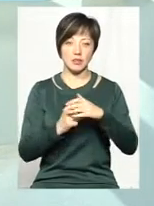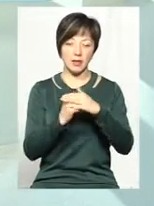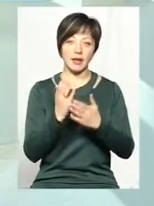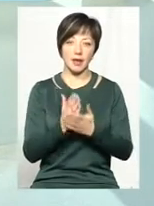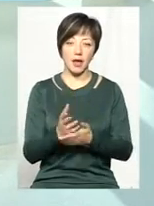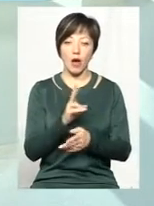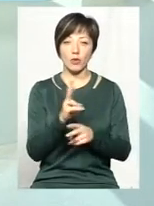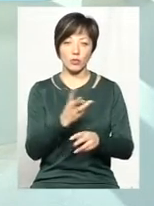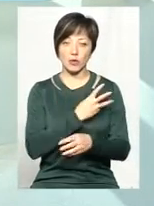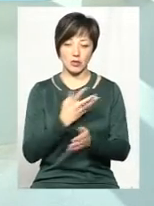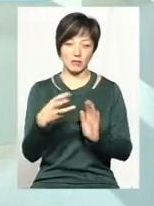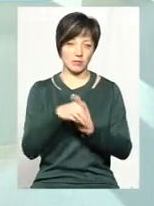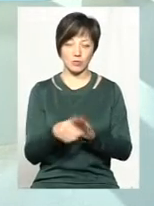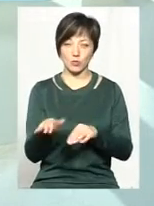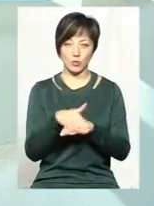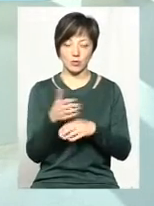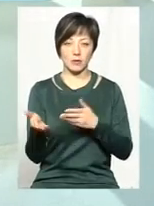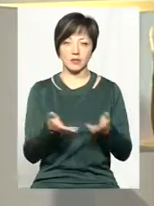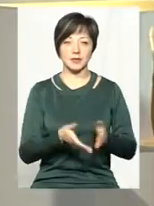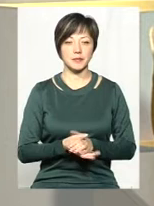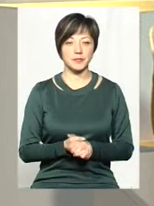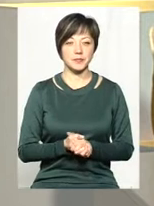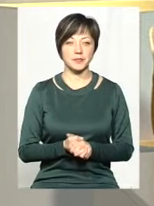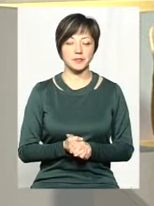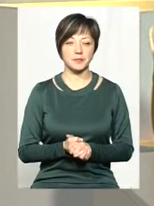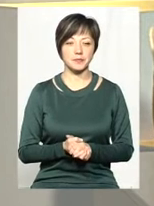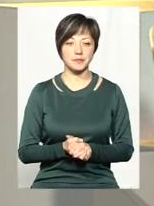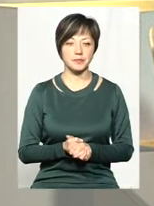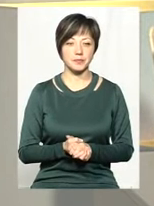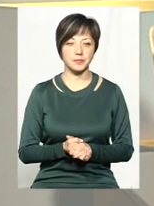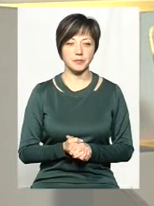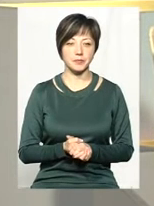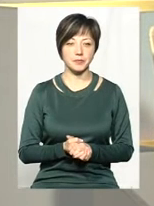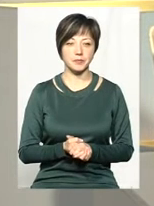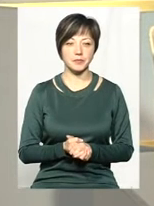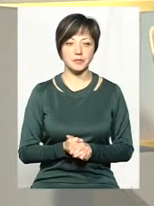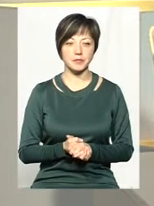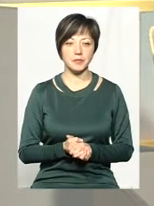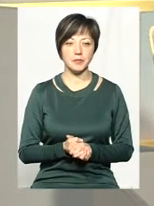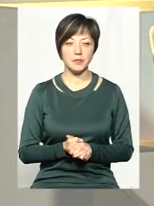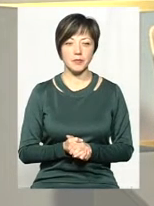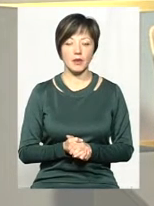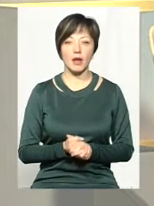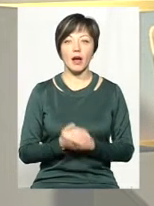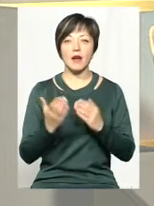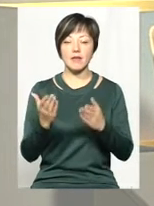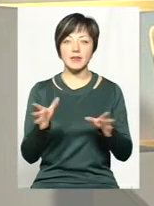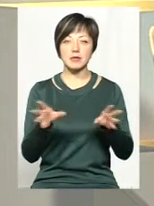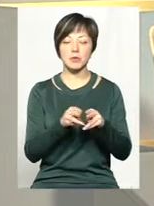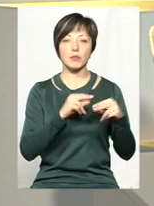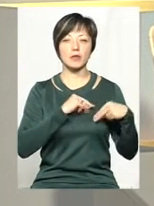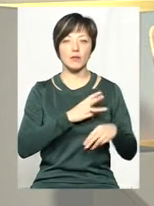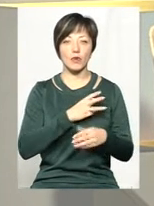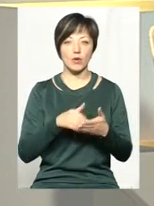а працюємо з усіма, скажімо так, допомагають всі. Пані Наталія, а ті волонтери, з якими ви